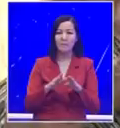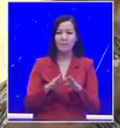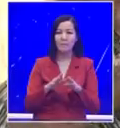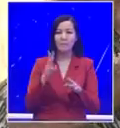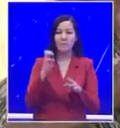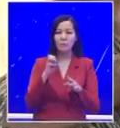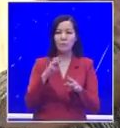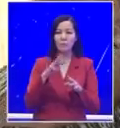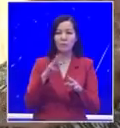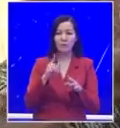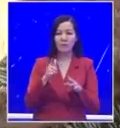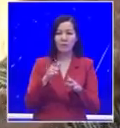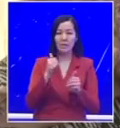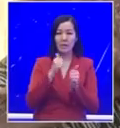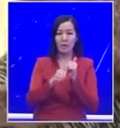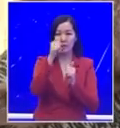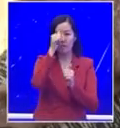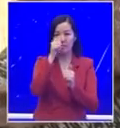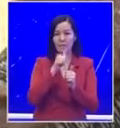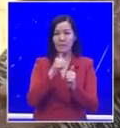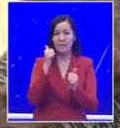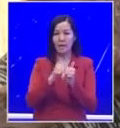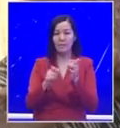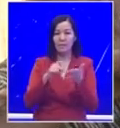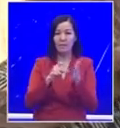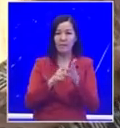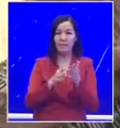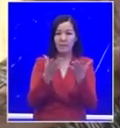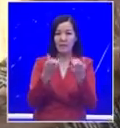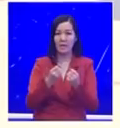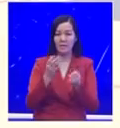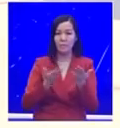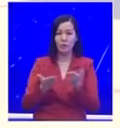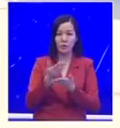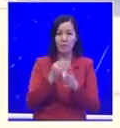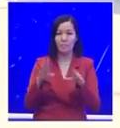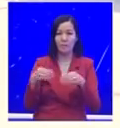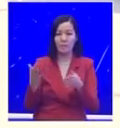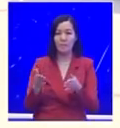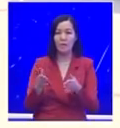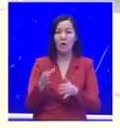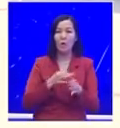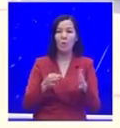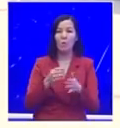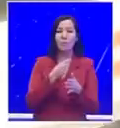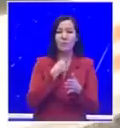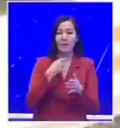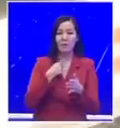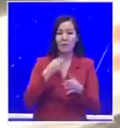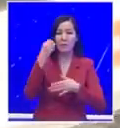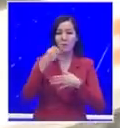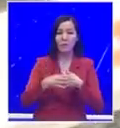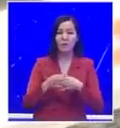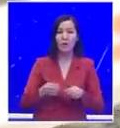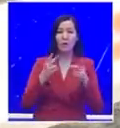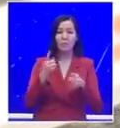теңгеден әрбір тұрғыннан біз КСК жинап береміз. Айта кету керек, бұл облыс орталығындағы қауіпсіз жалғыз